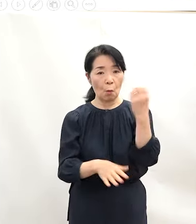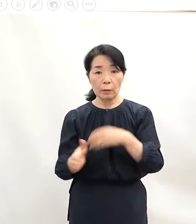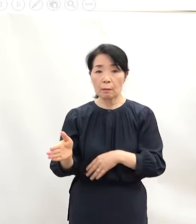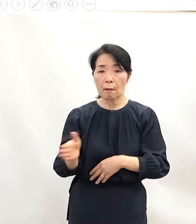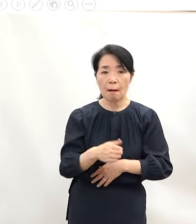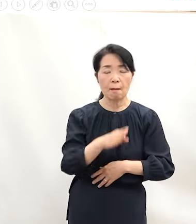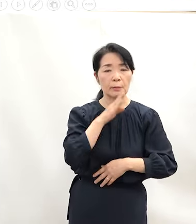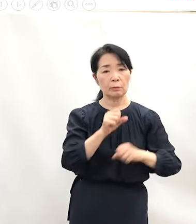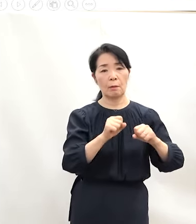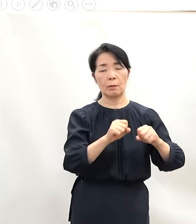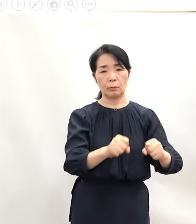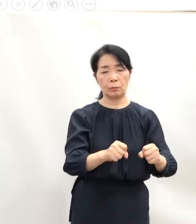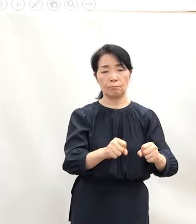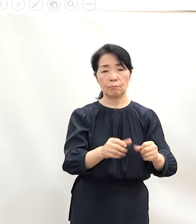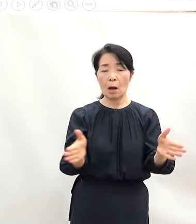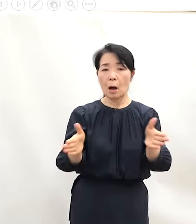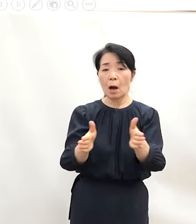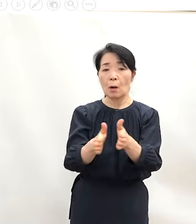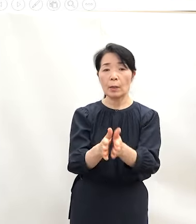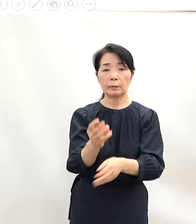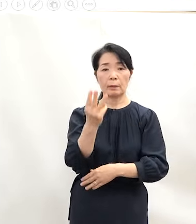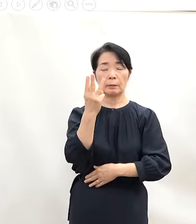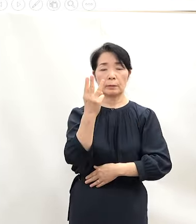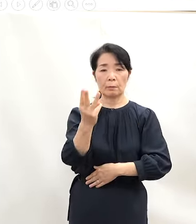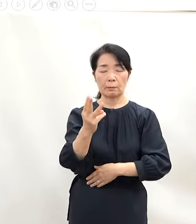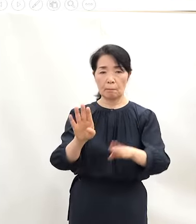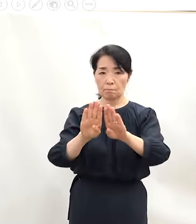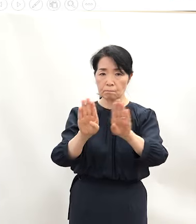実践編まで計3回開催をします。